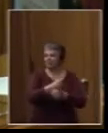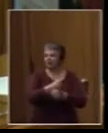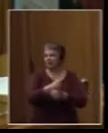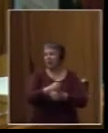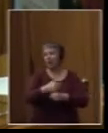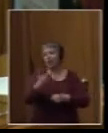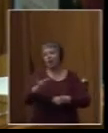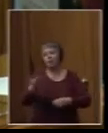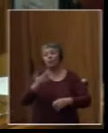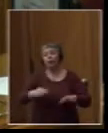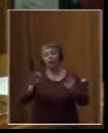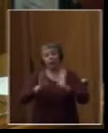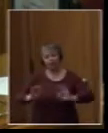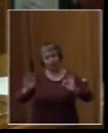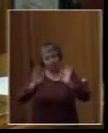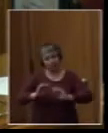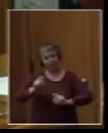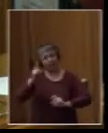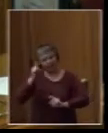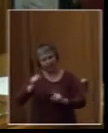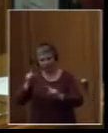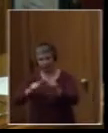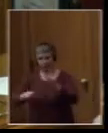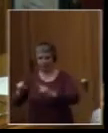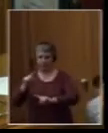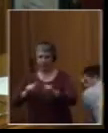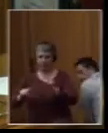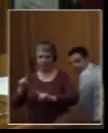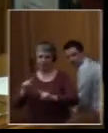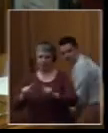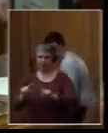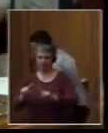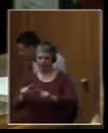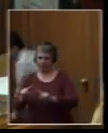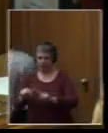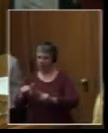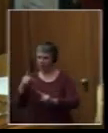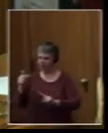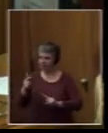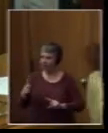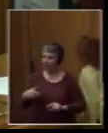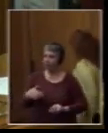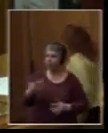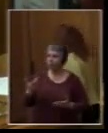να έρθουν σιγά-σιγά να πάρουν τις θέσεις τους, οι